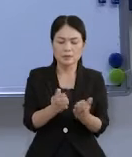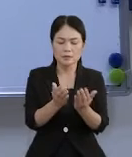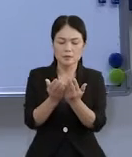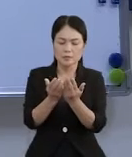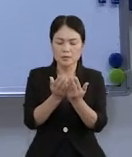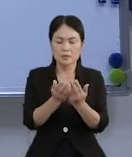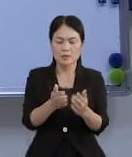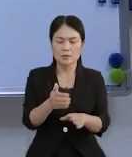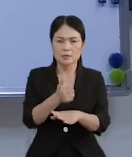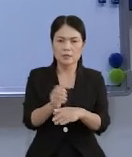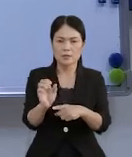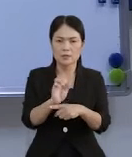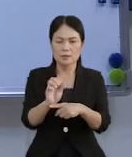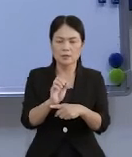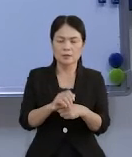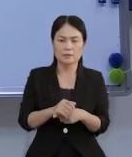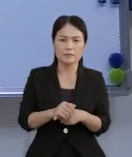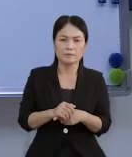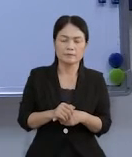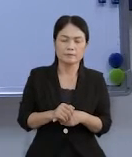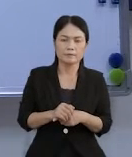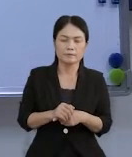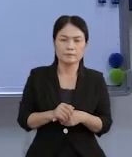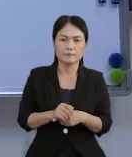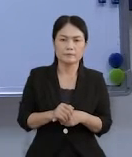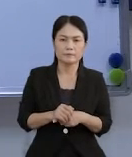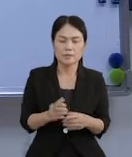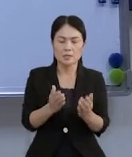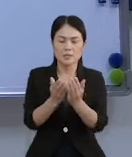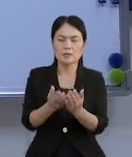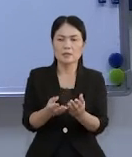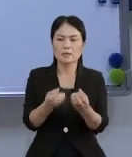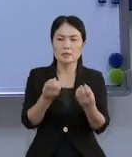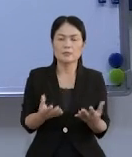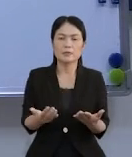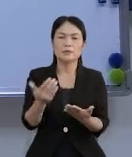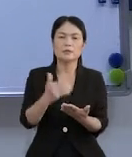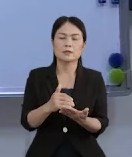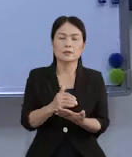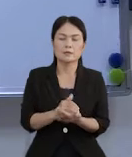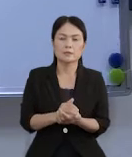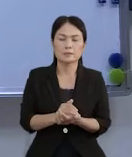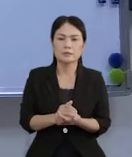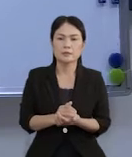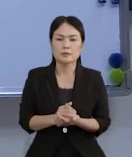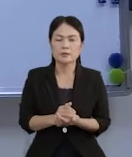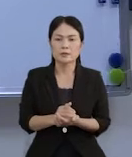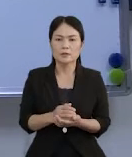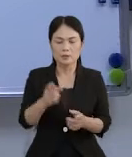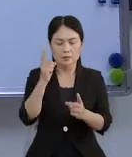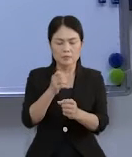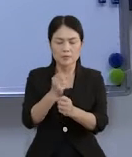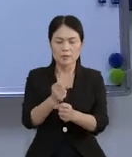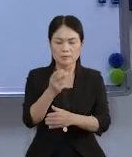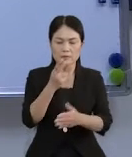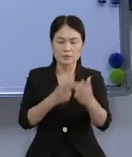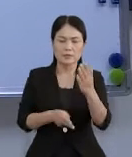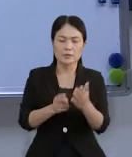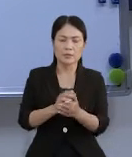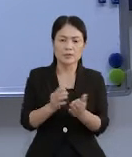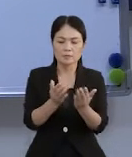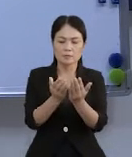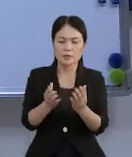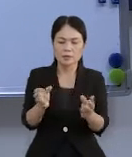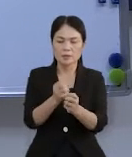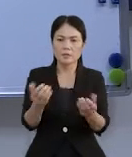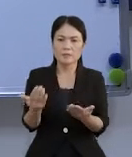an protein chấm nào chà an ban màn xa con hay dương an đang bay thua vậy chà dương